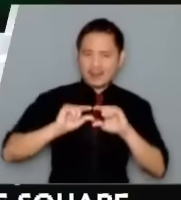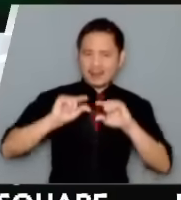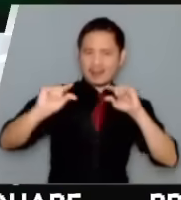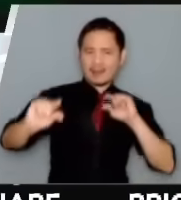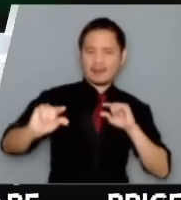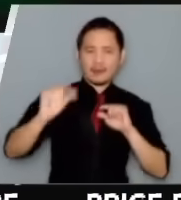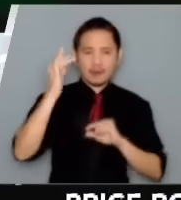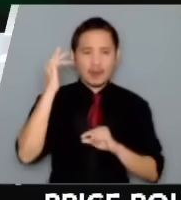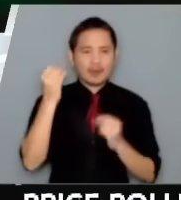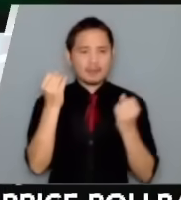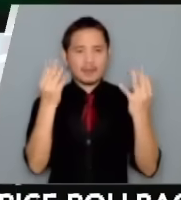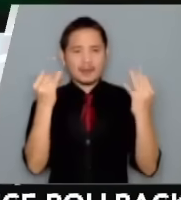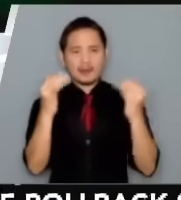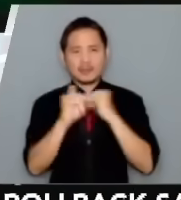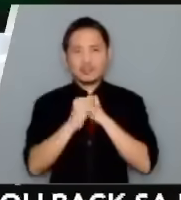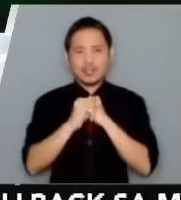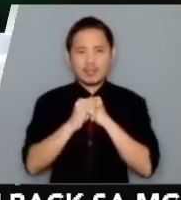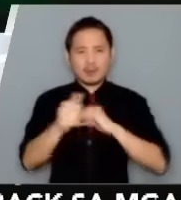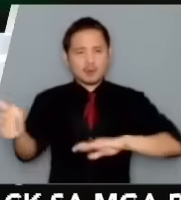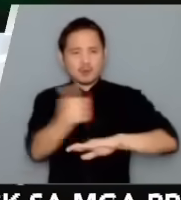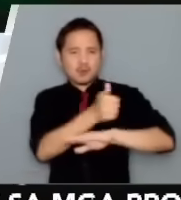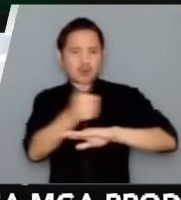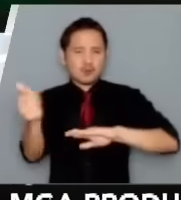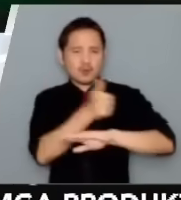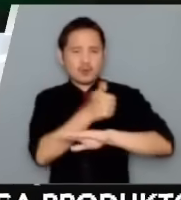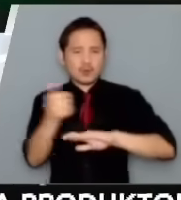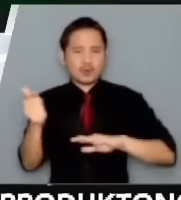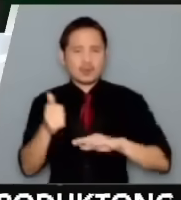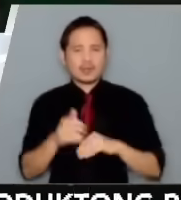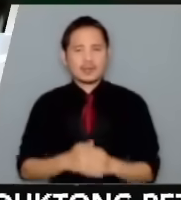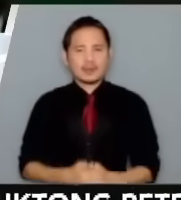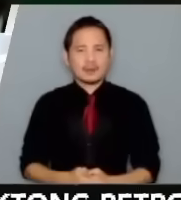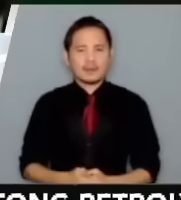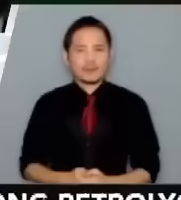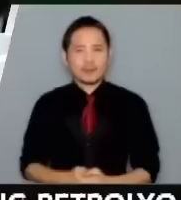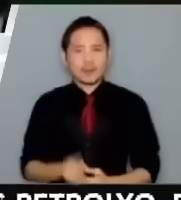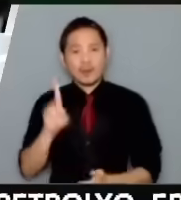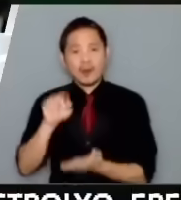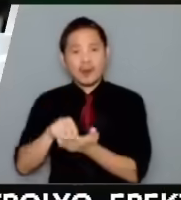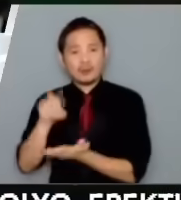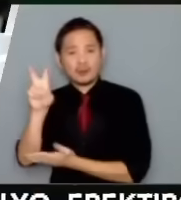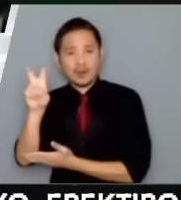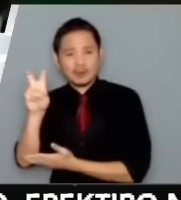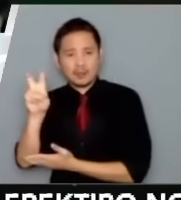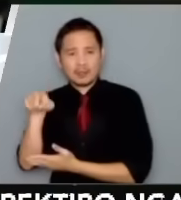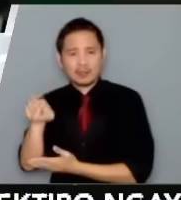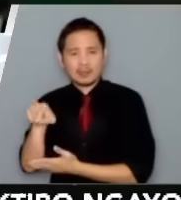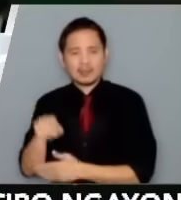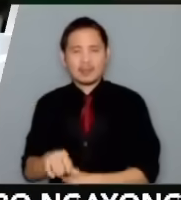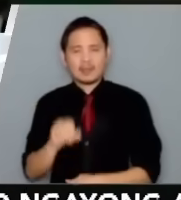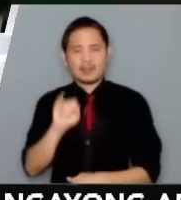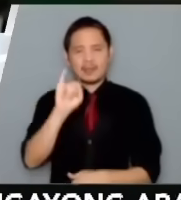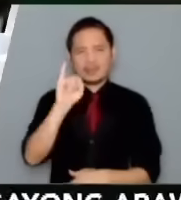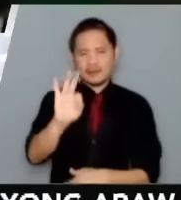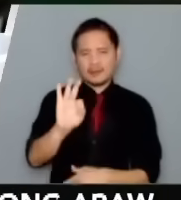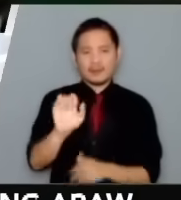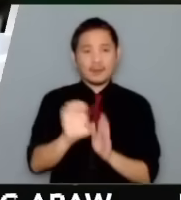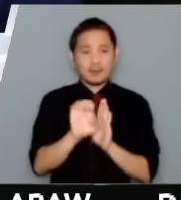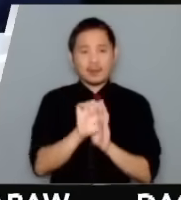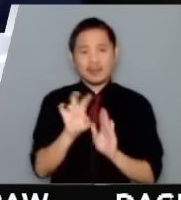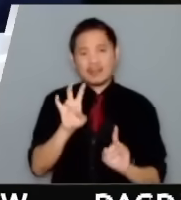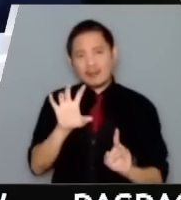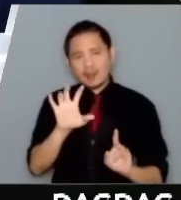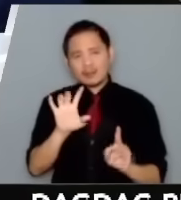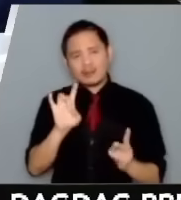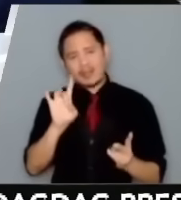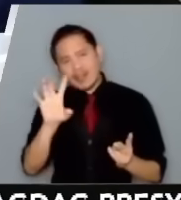dito, 1-2. Pag sumubra kami na kahit mga 700, 800, ayos na sa amin